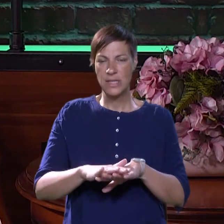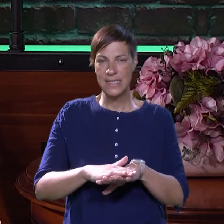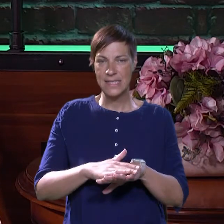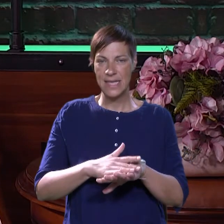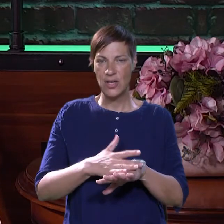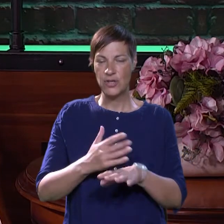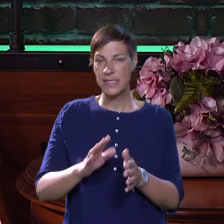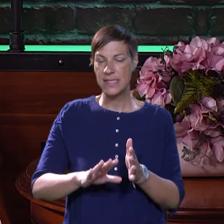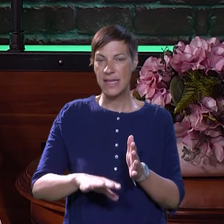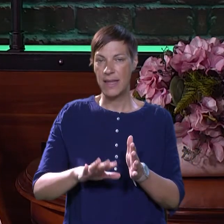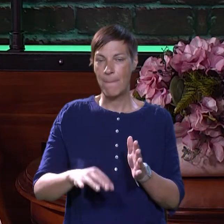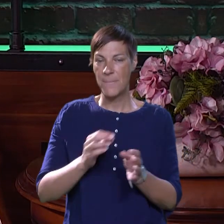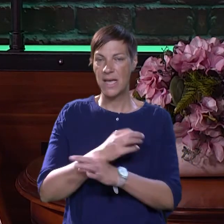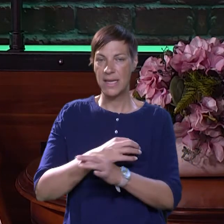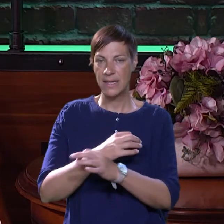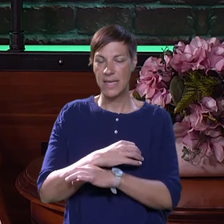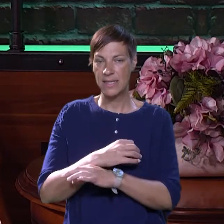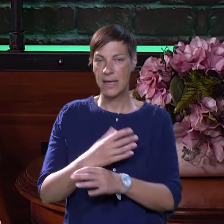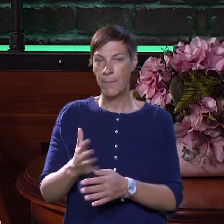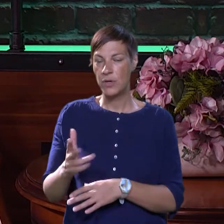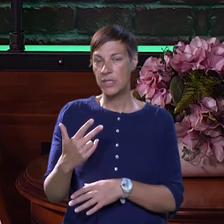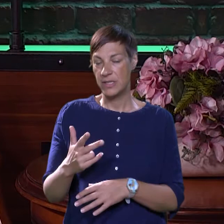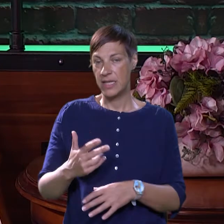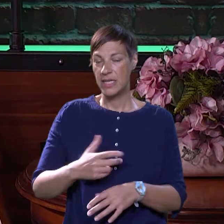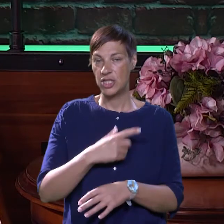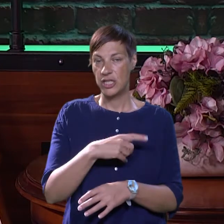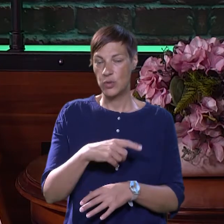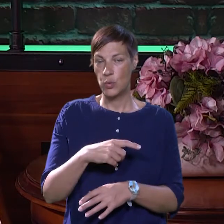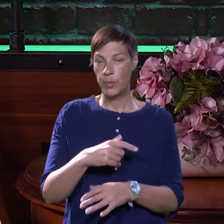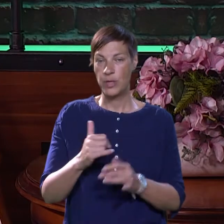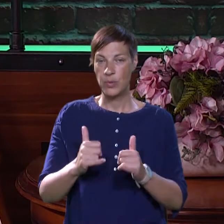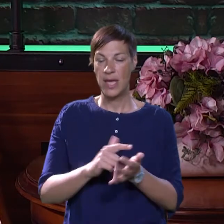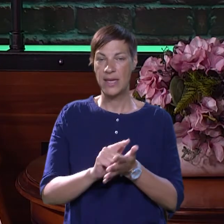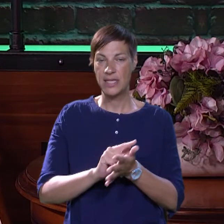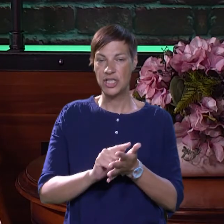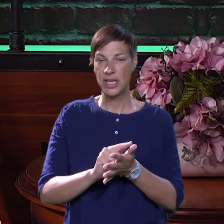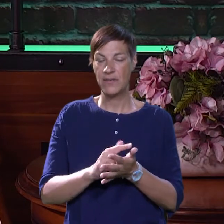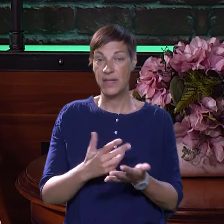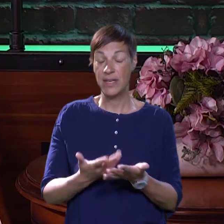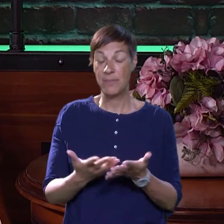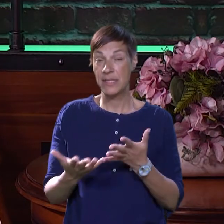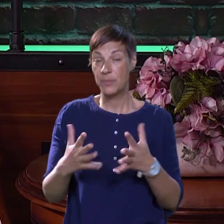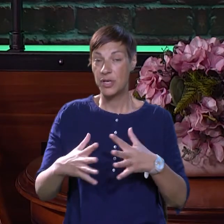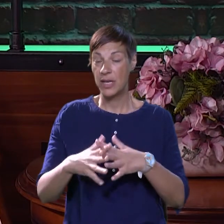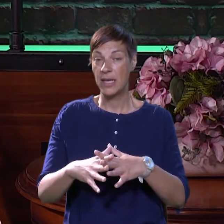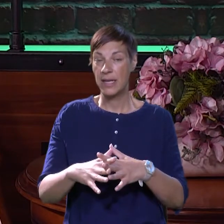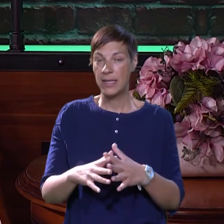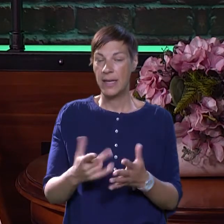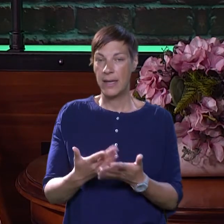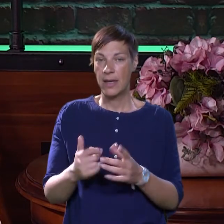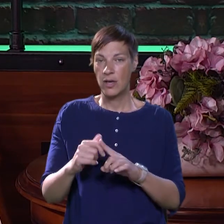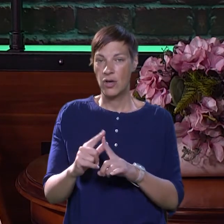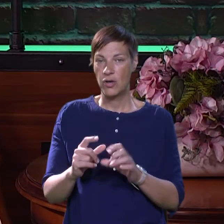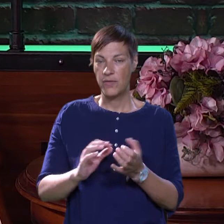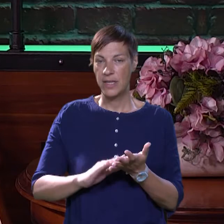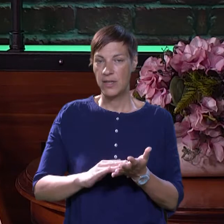osjete manje depresivnima, posebno treća doba, ali u današnje doba je, s obzirom na interakcije, vidjeli smo što nam je